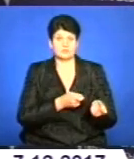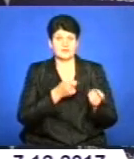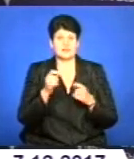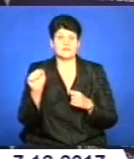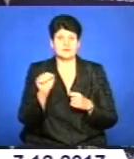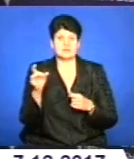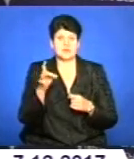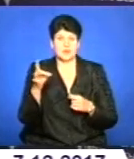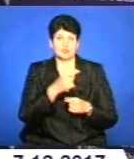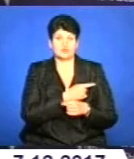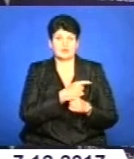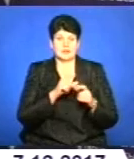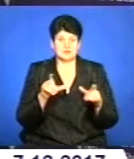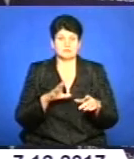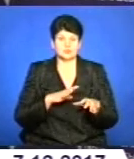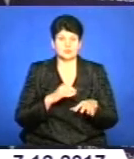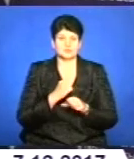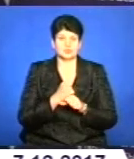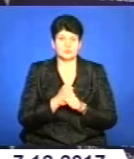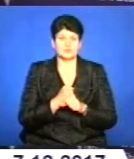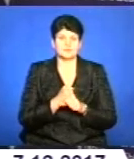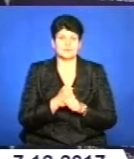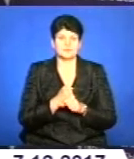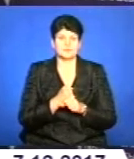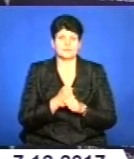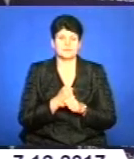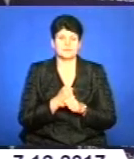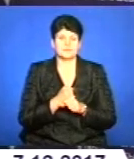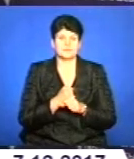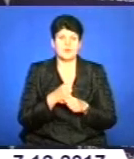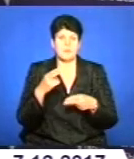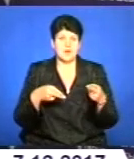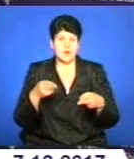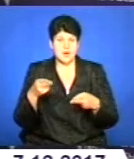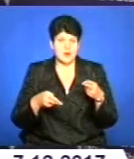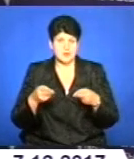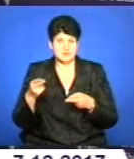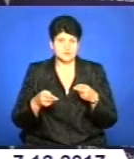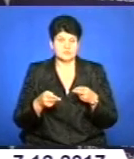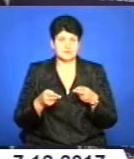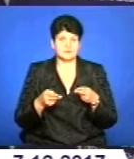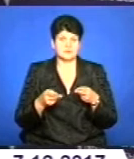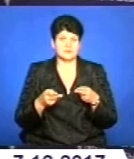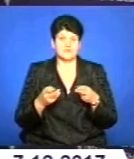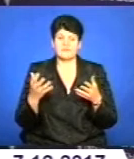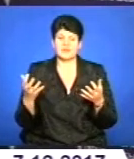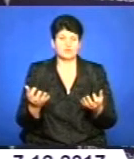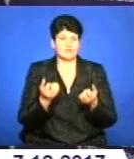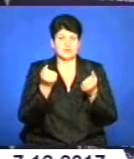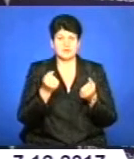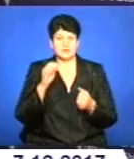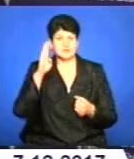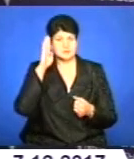Теребовлянську лікарню, де йому було проведено ряд заходів, саме операцію, після якої, однак, врятувати життя